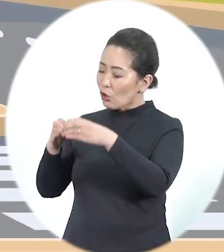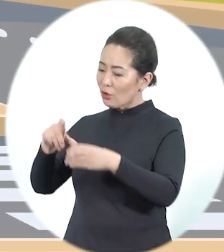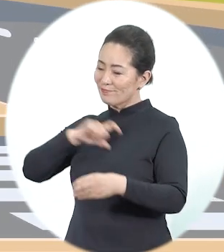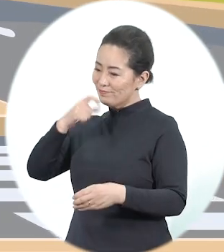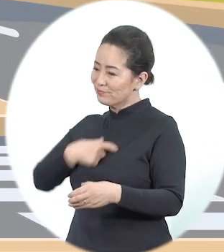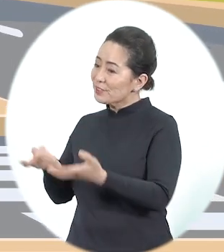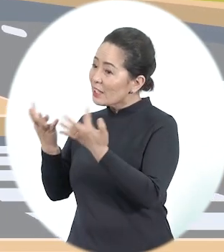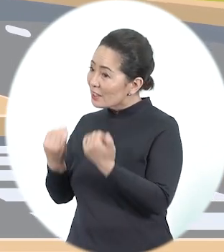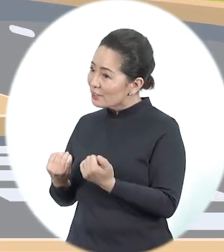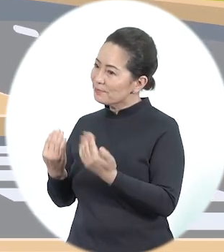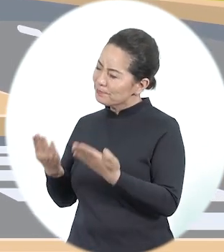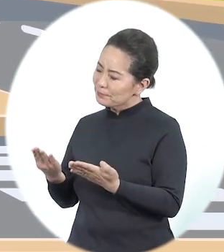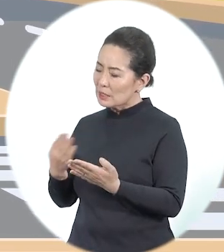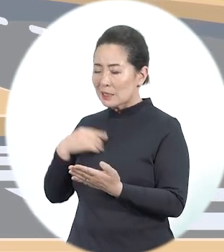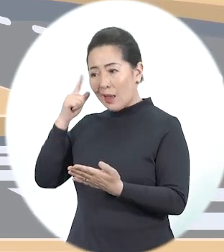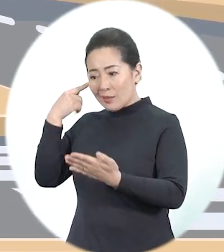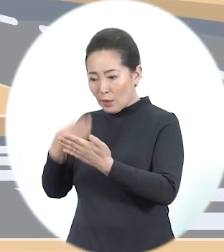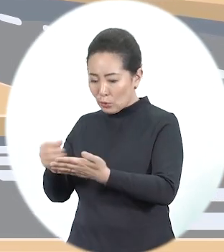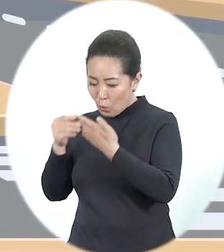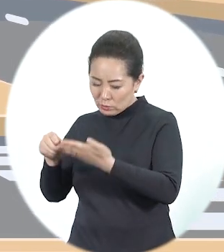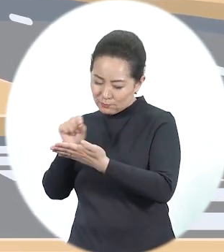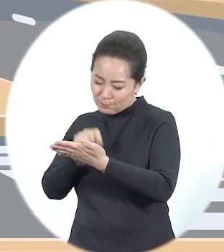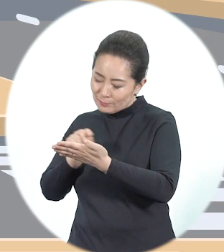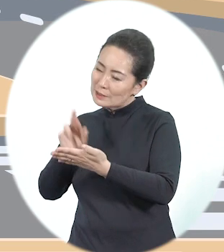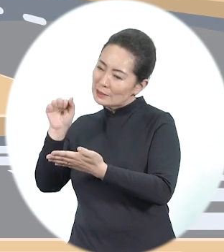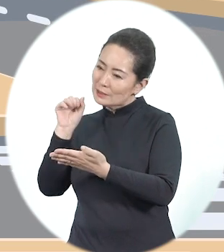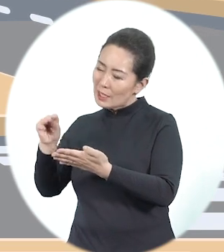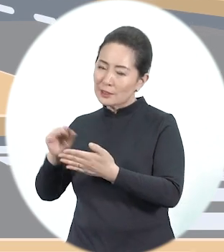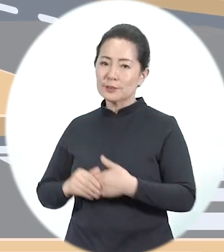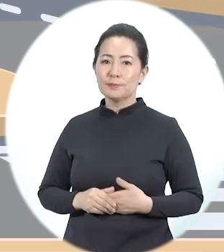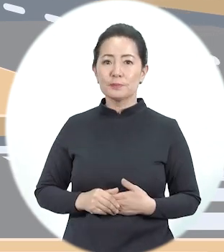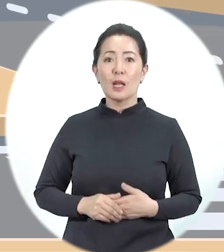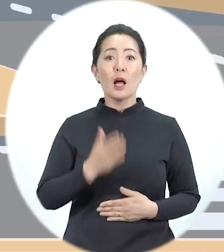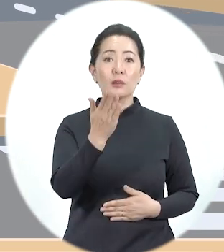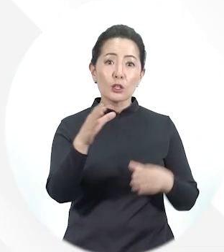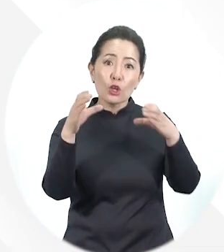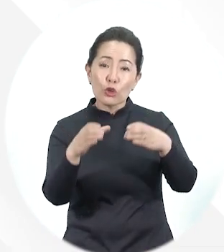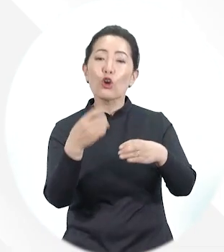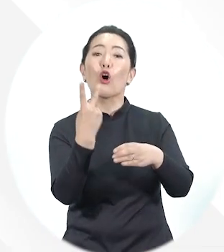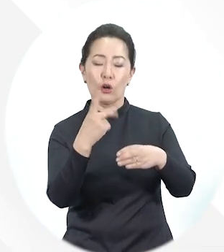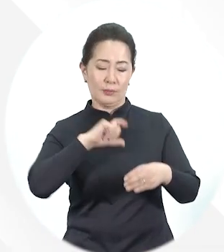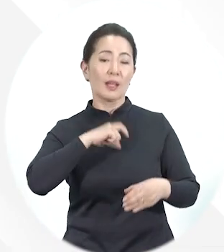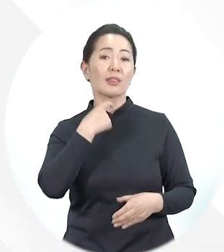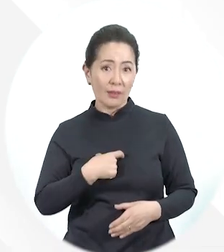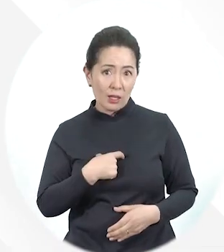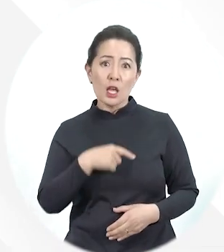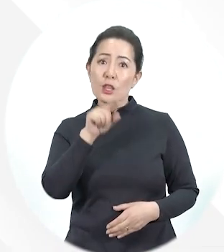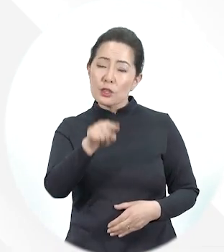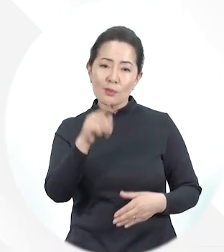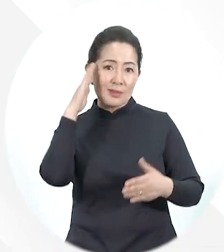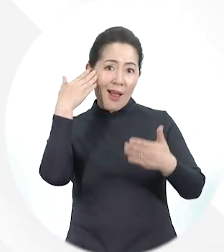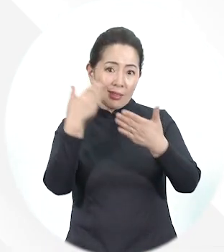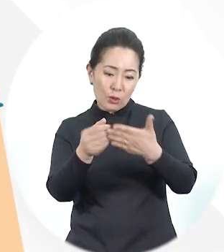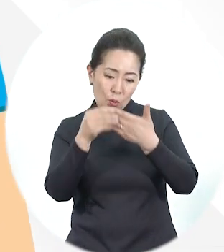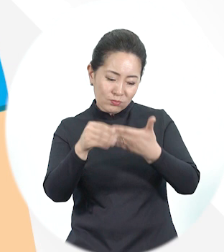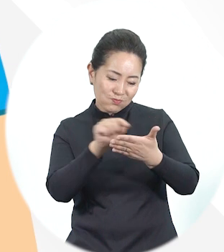За бац. Манай тойрог хэдэн мандаттай тойрог вэ? Би саналийн хуудсан дээр саналаа яаж тэмдэглэх вэ? Танай тойрог 2 мандаттай.